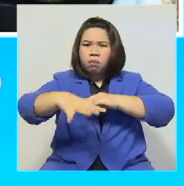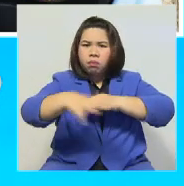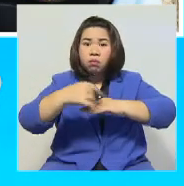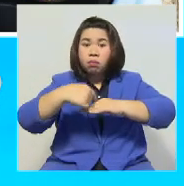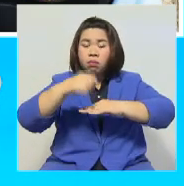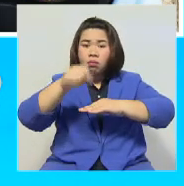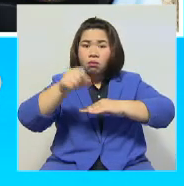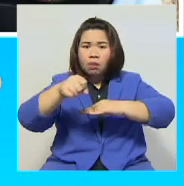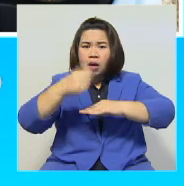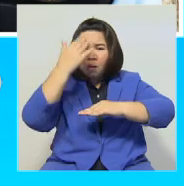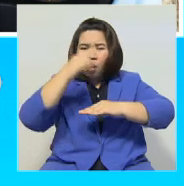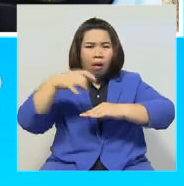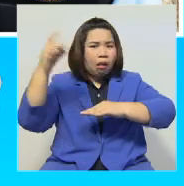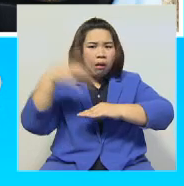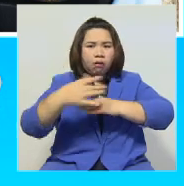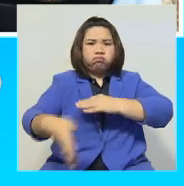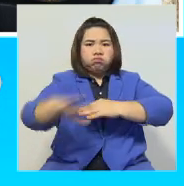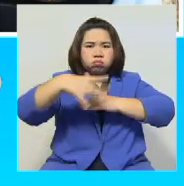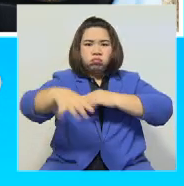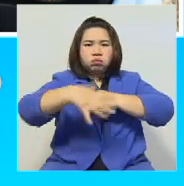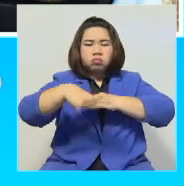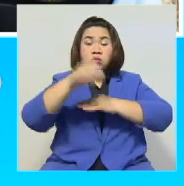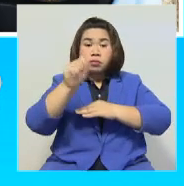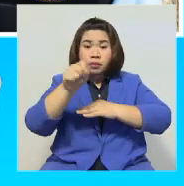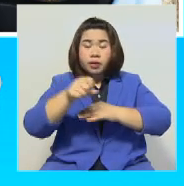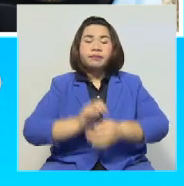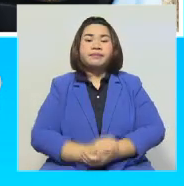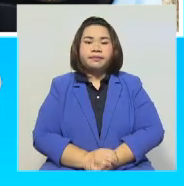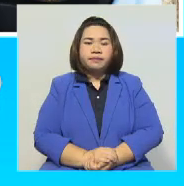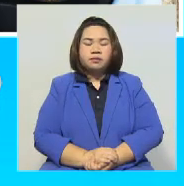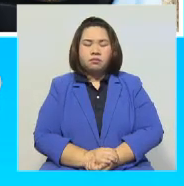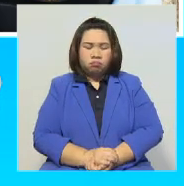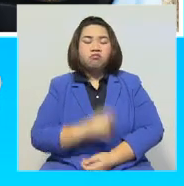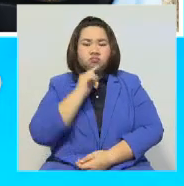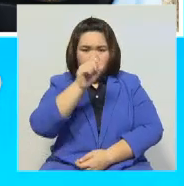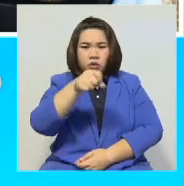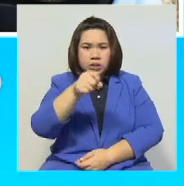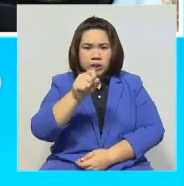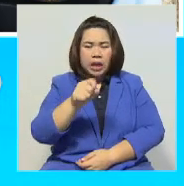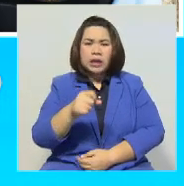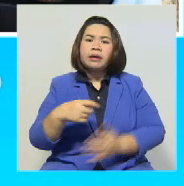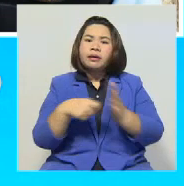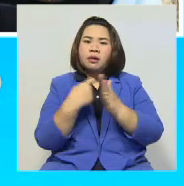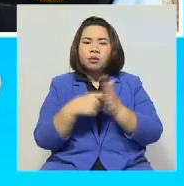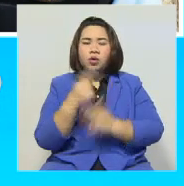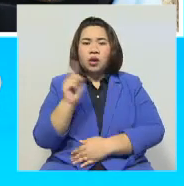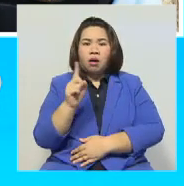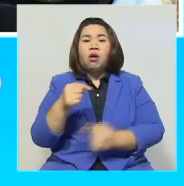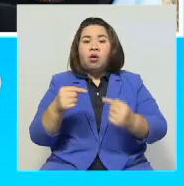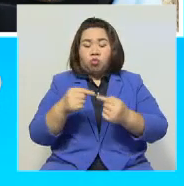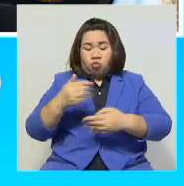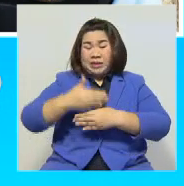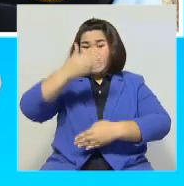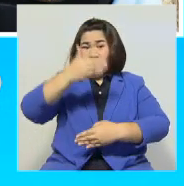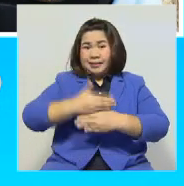ะว่าแม่น้ำเพชรตอนนี้ไหลเชี่ยวมากเลยเหรอคะ ใช่ครับเพราะว่าเหตุที่ไหลเชี่ยวก็คือการผลักดันน้ำ